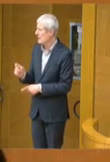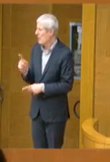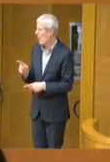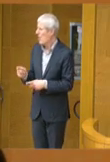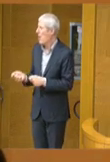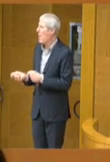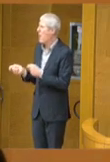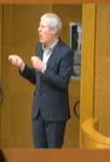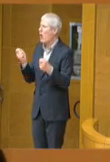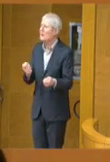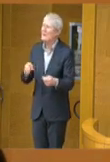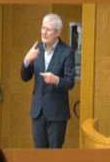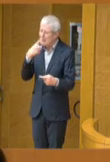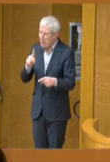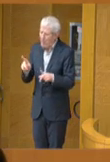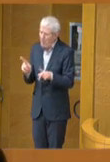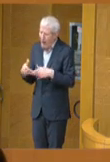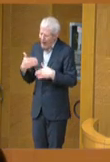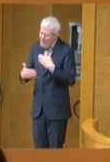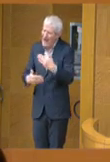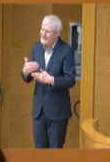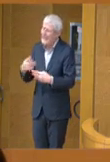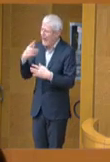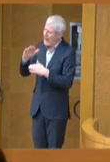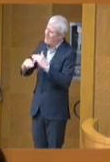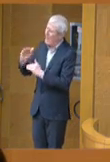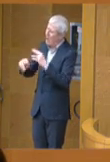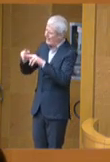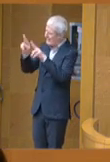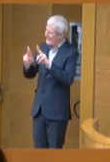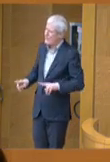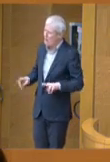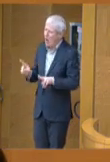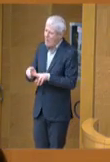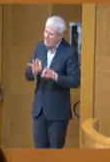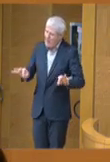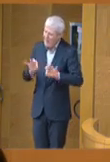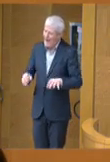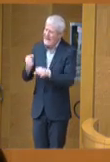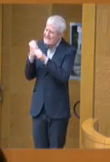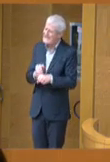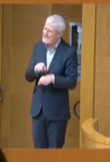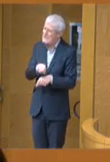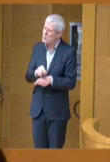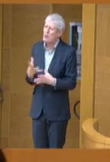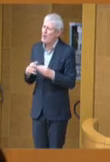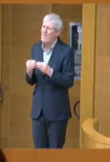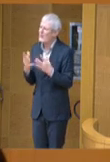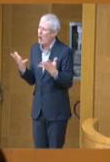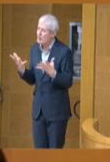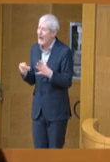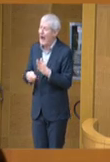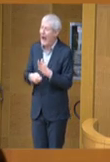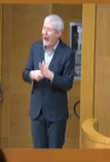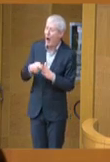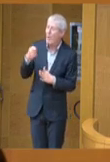livello internazionale, che tende a far attrezzare, a preparare le istituzioni a un fatto molto importante: l'aumento della